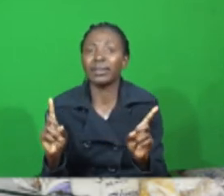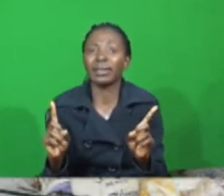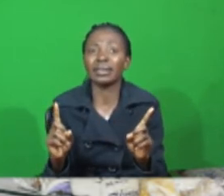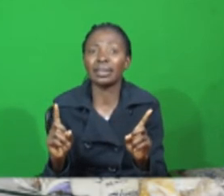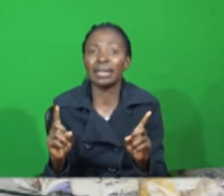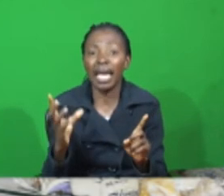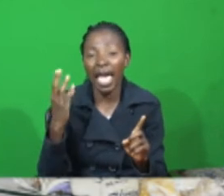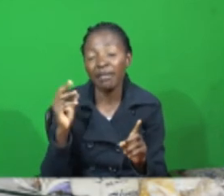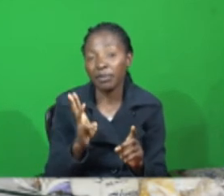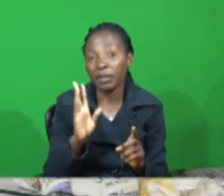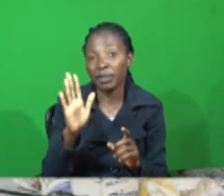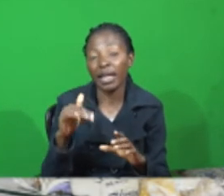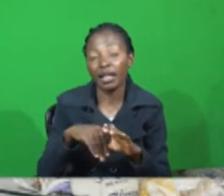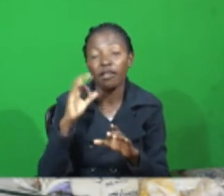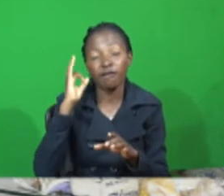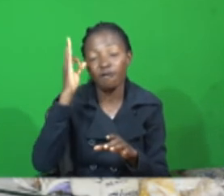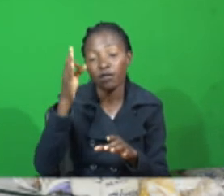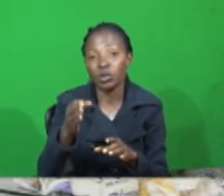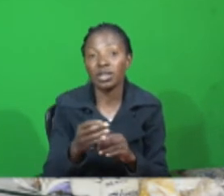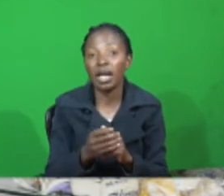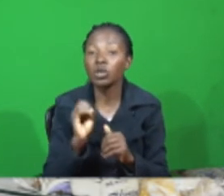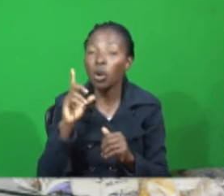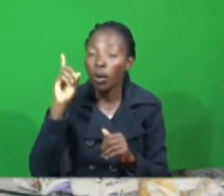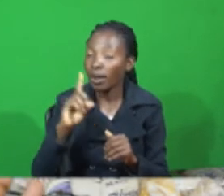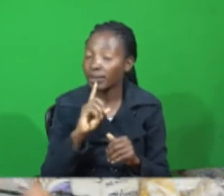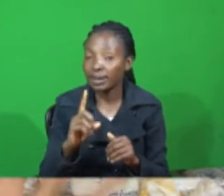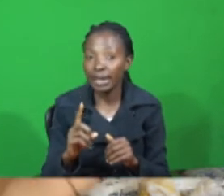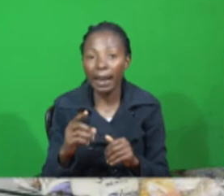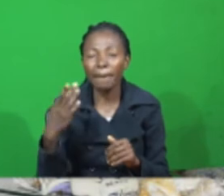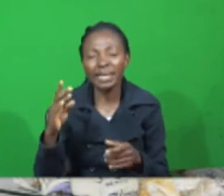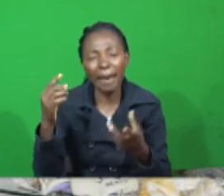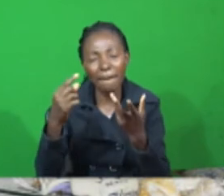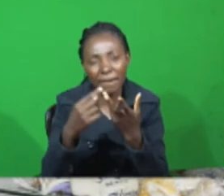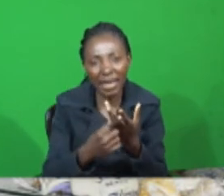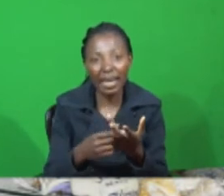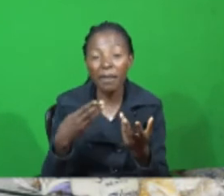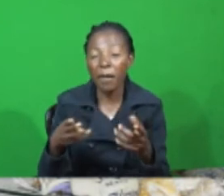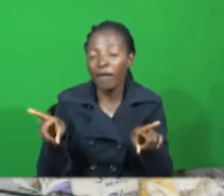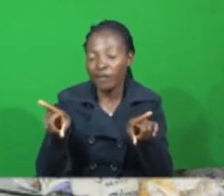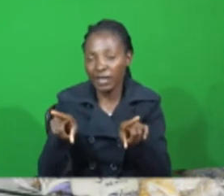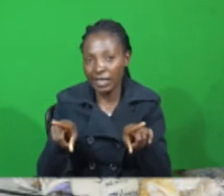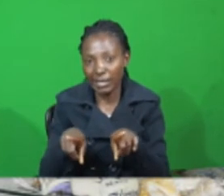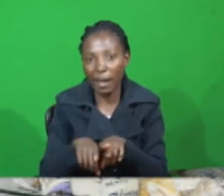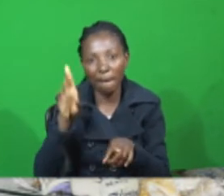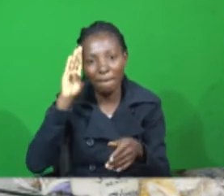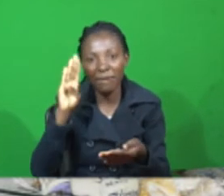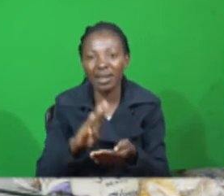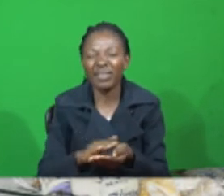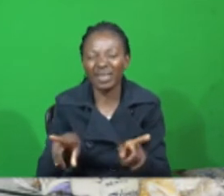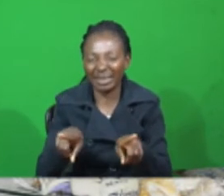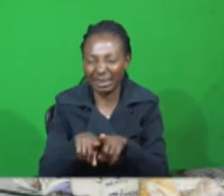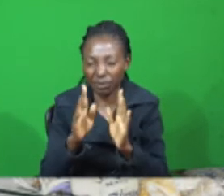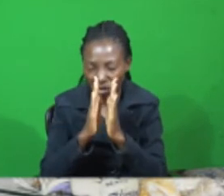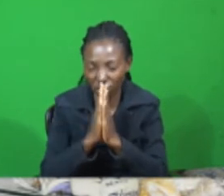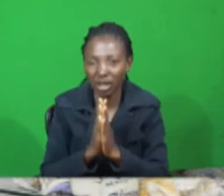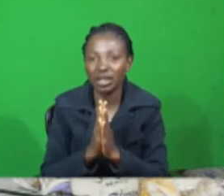chokwa ni zine njozi pabene. Saka zaingore ya mngarikara achiti rora na iwe kwa Israel. Na nasa achiri kungodaro mngari.